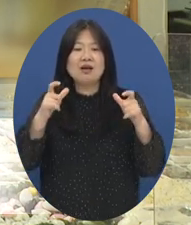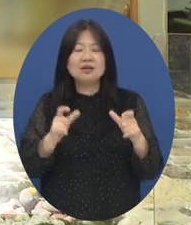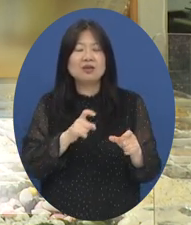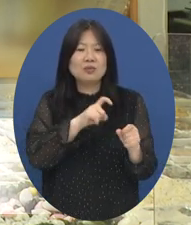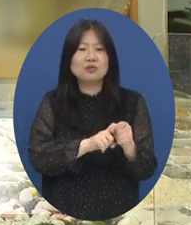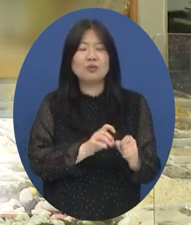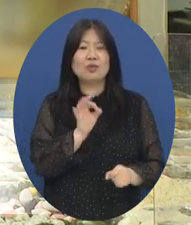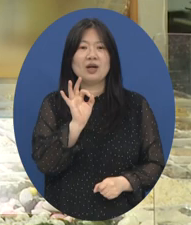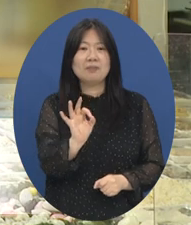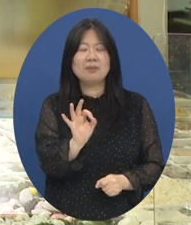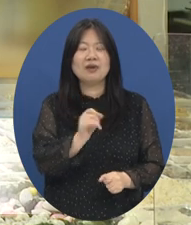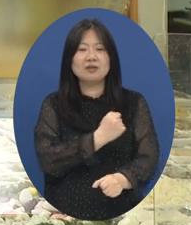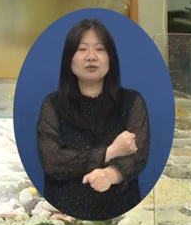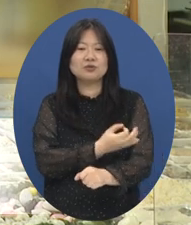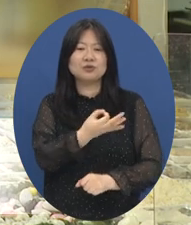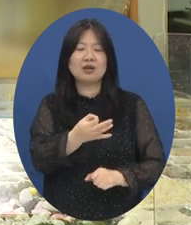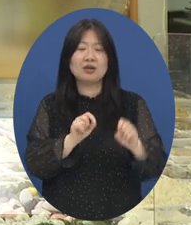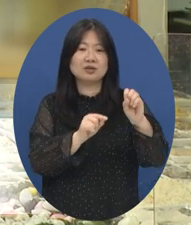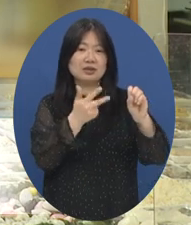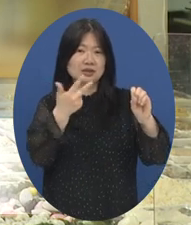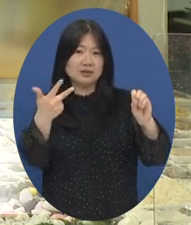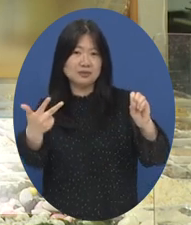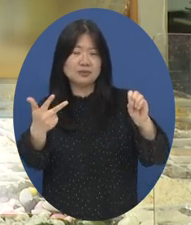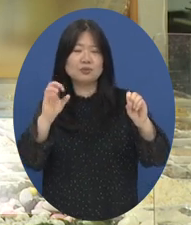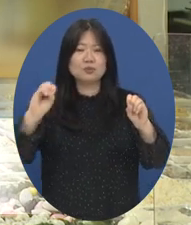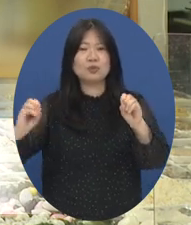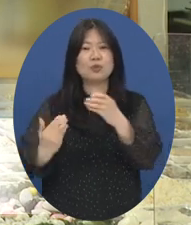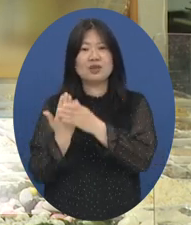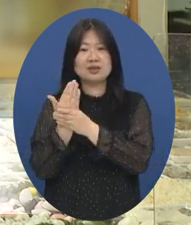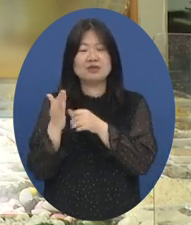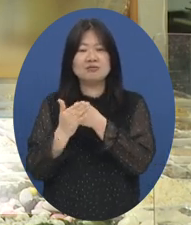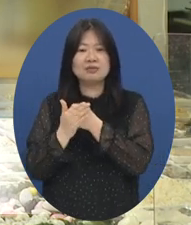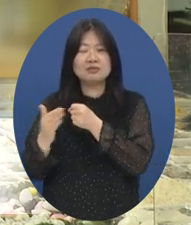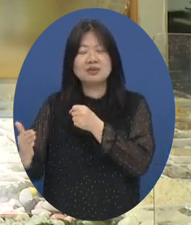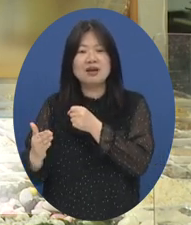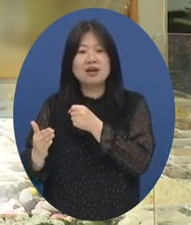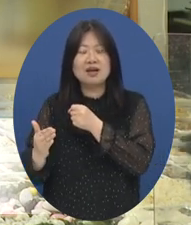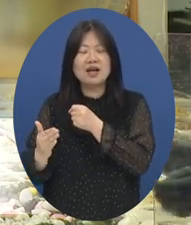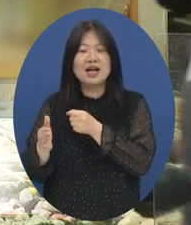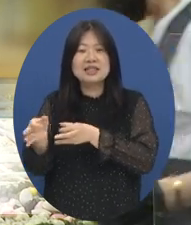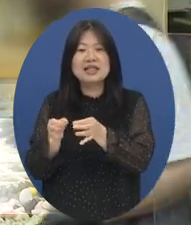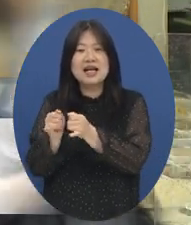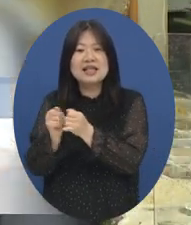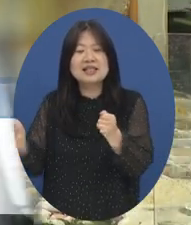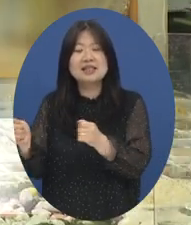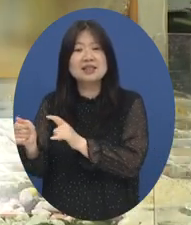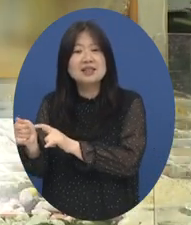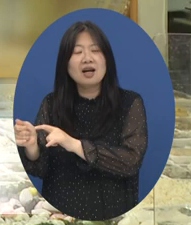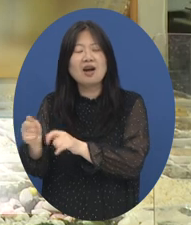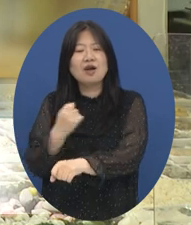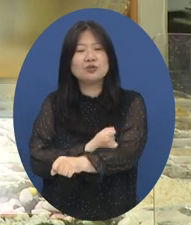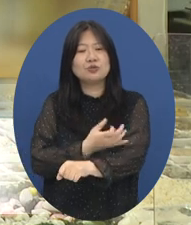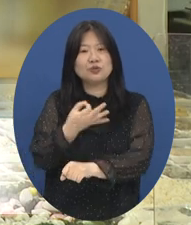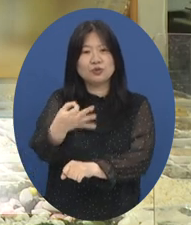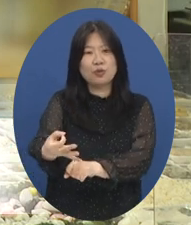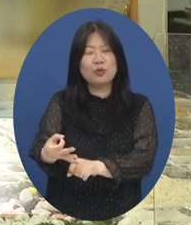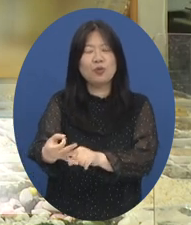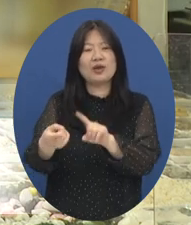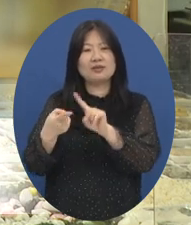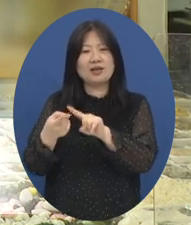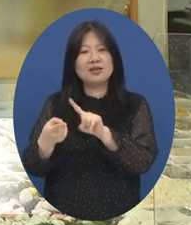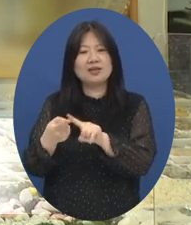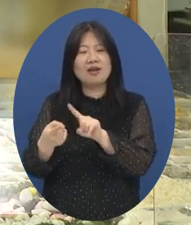수수료가 약 0.7% 가 발생하는데 상용 분들은 그 수술은 수수료에